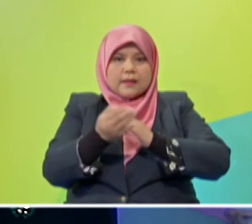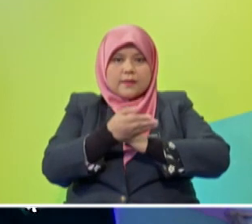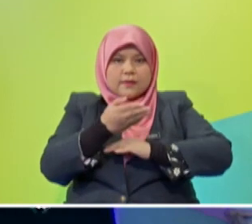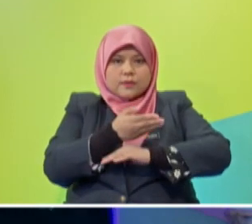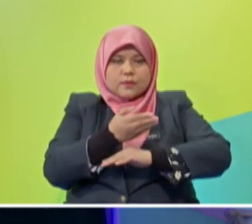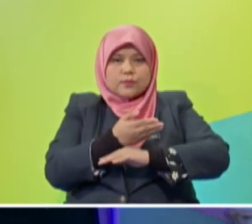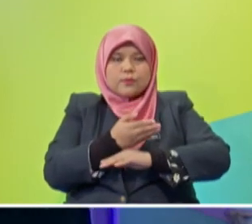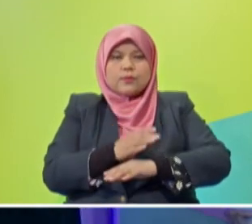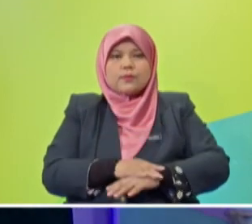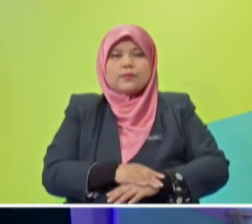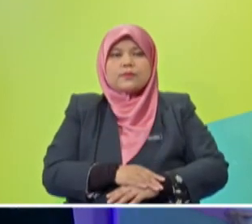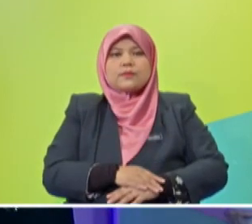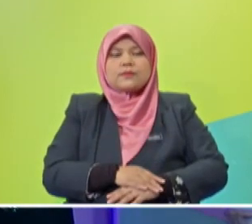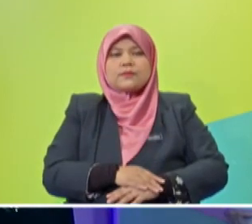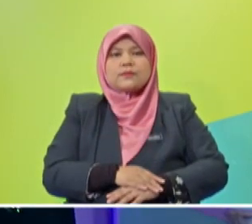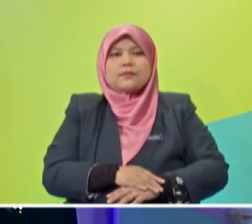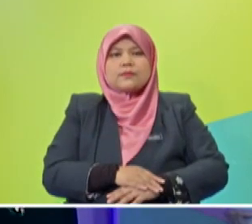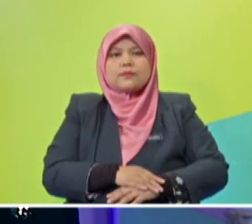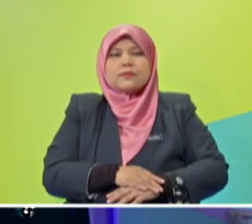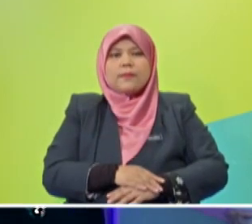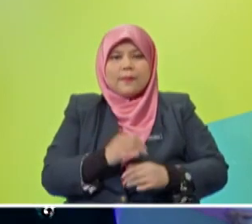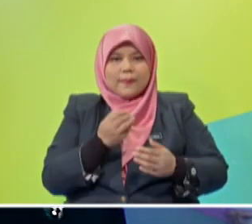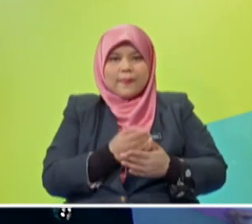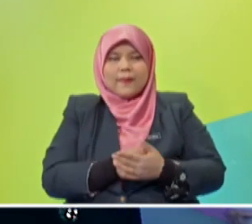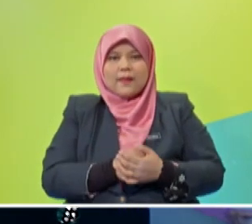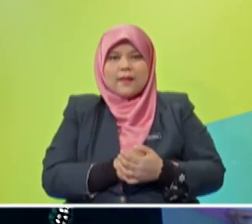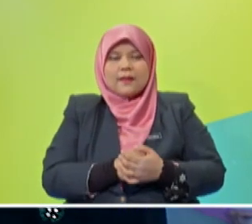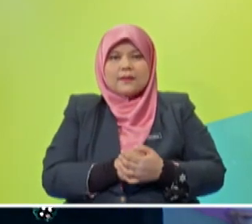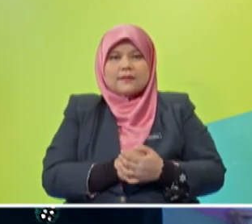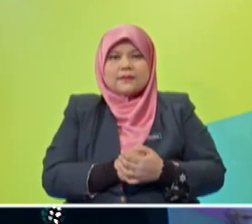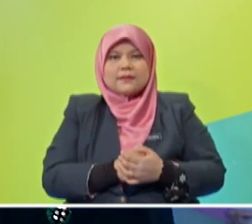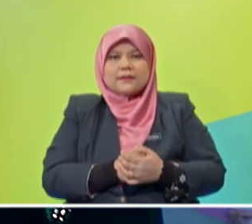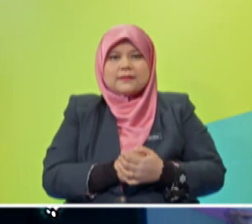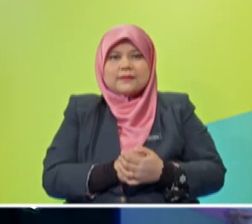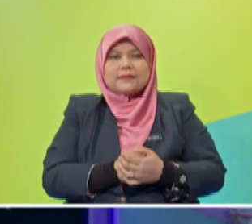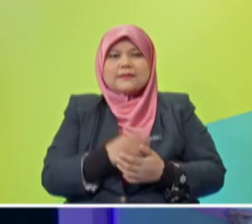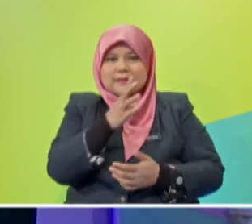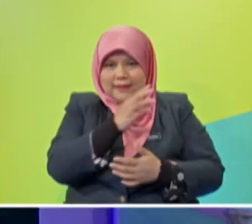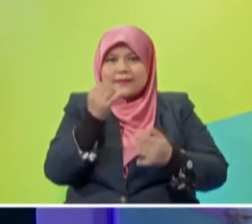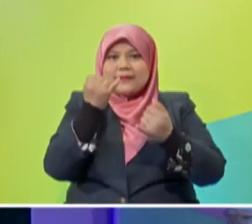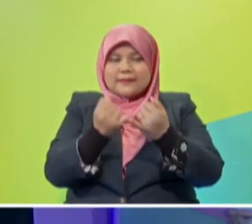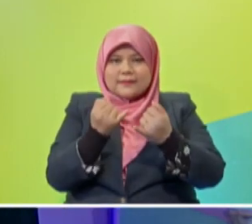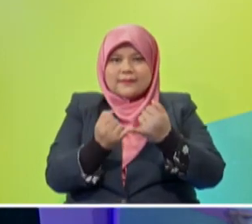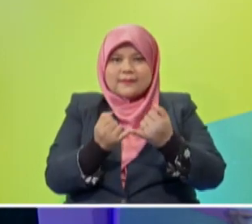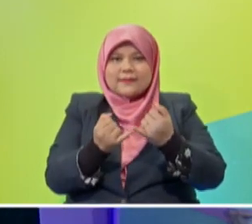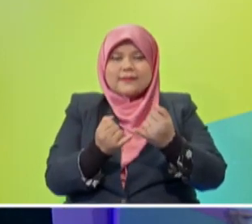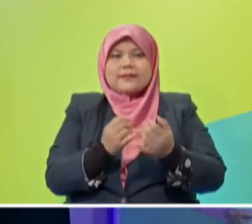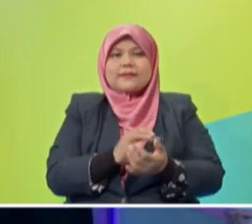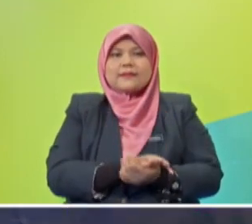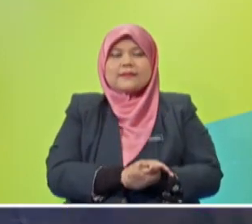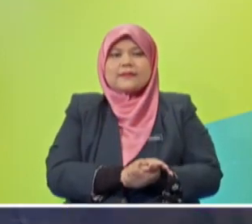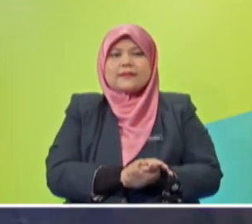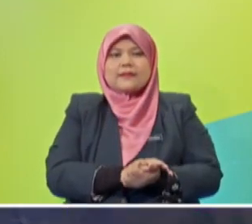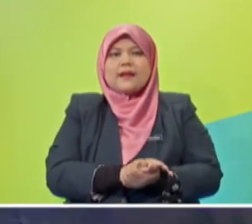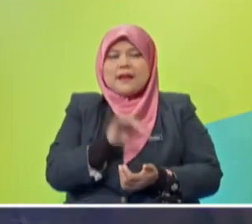Okey, dan yang terakhir, terakhir ke ni? Saya tak kira. Okay. Terakhir, Cikgu. Terakhir, ya. Ini okay. Kira je. Ini yang ke-6. Yang